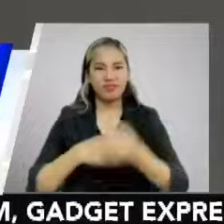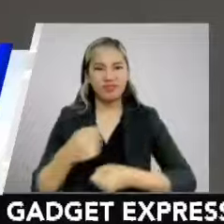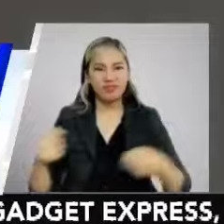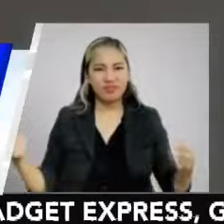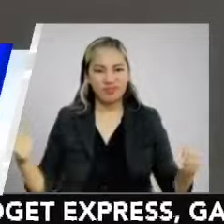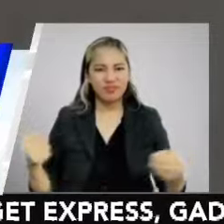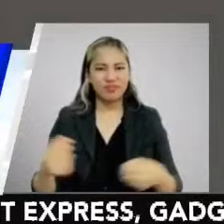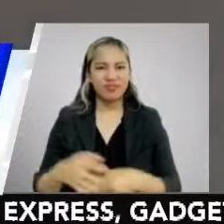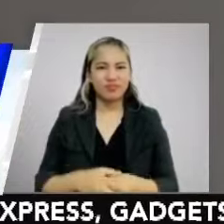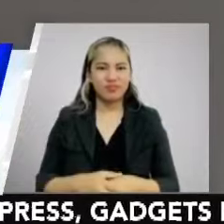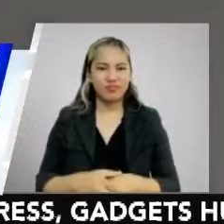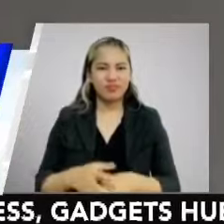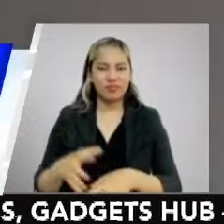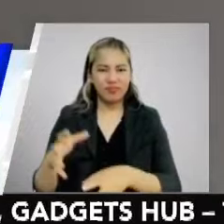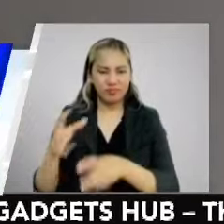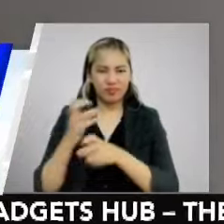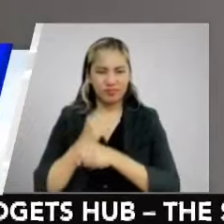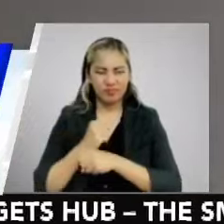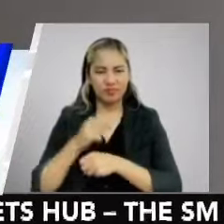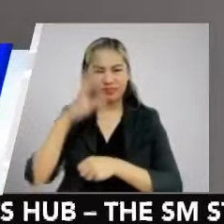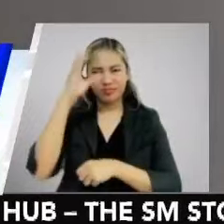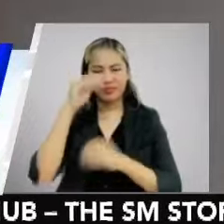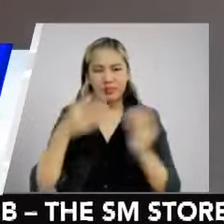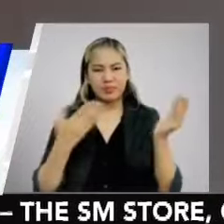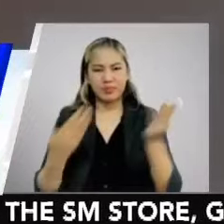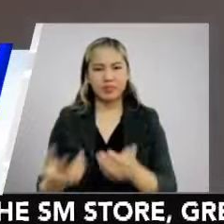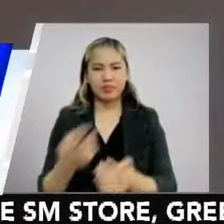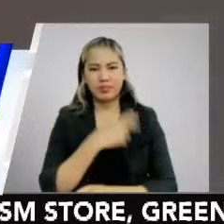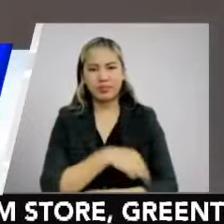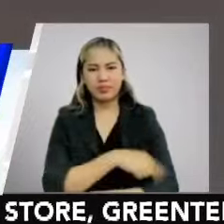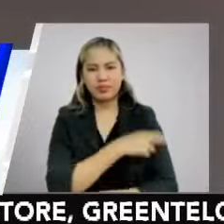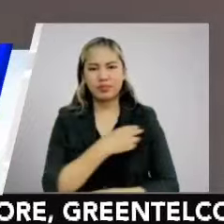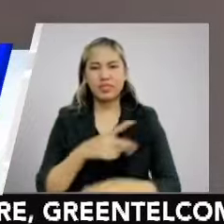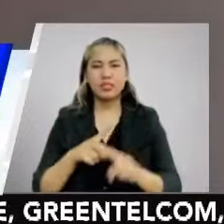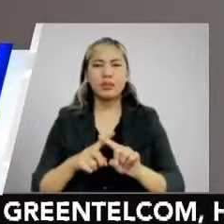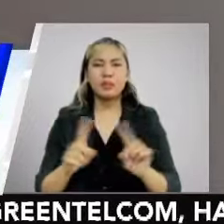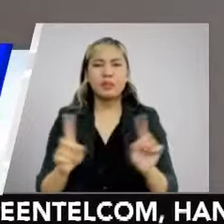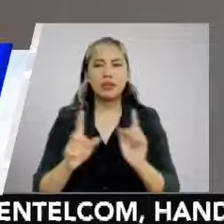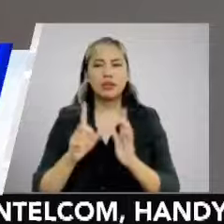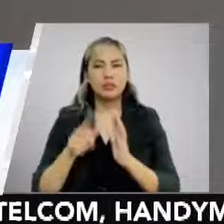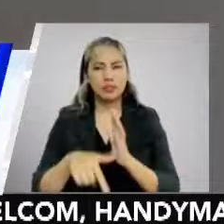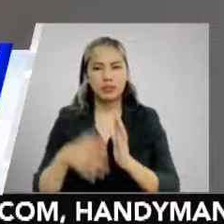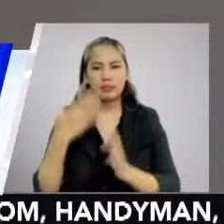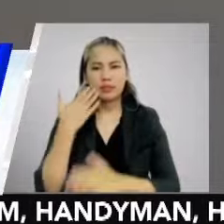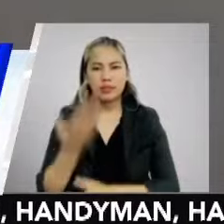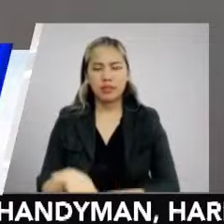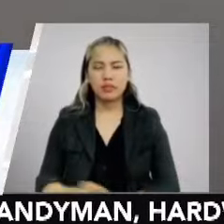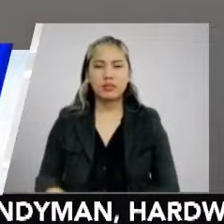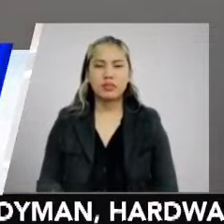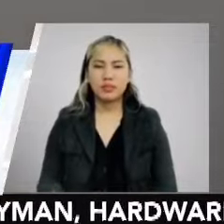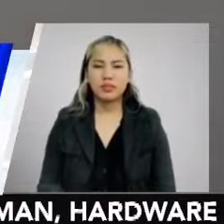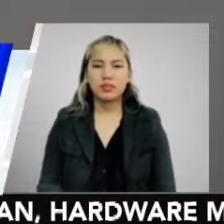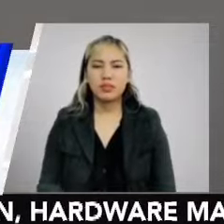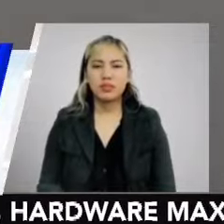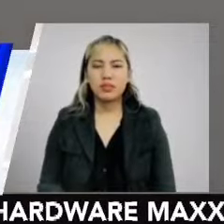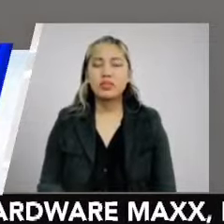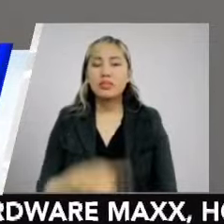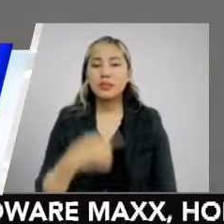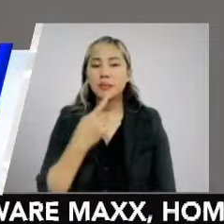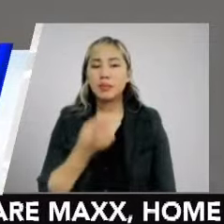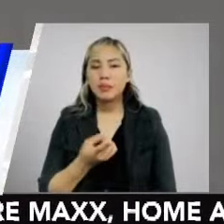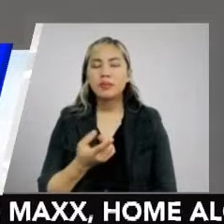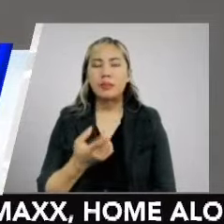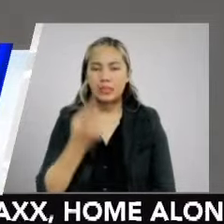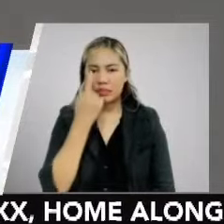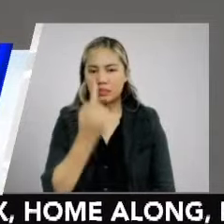lalaki. Isinugod sa ospital ang biktima pero idiniklara siyang dead on arrival. Ayon sa mga otoridad, mag-isang naligo